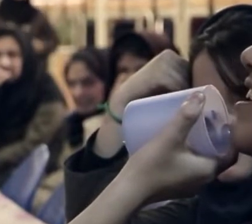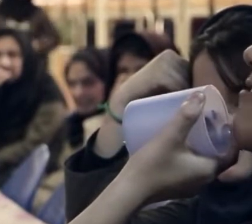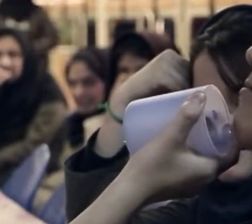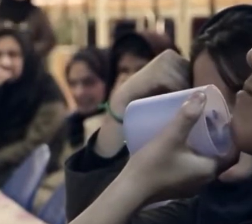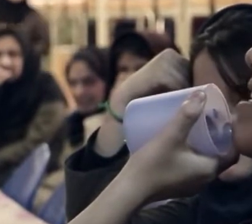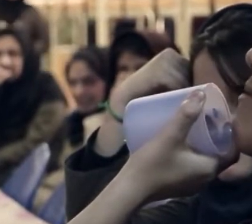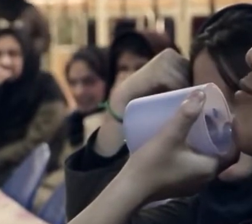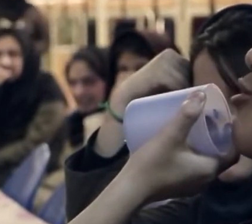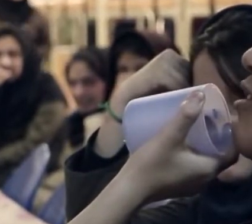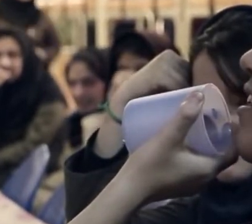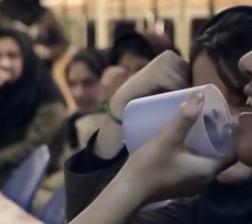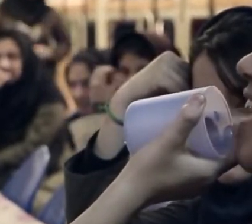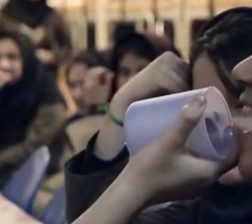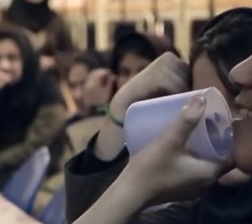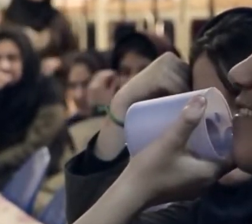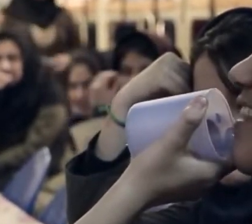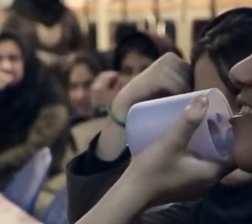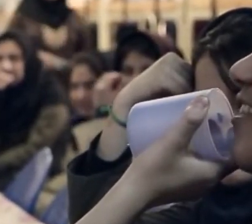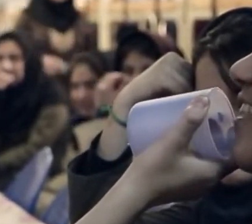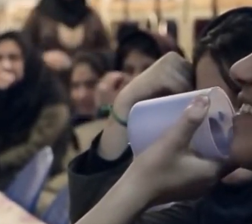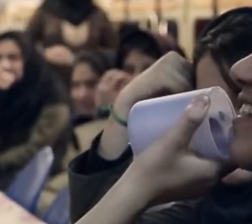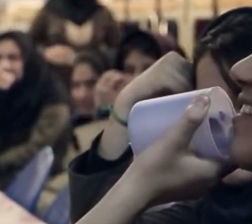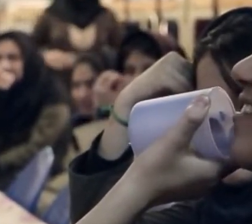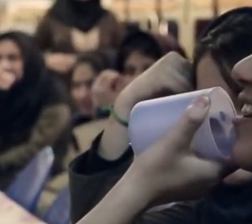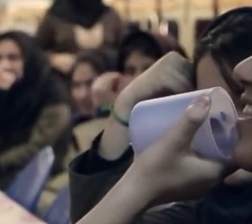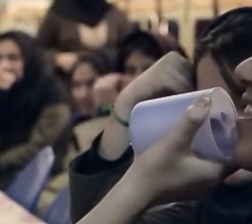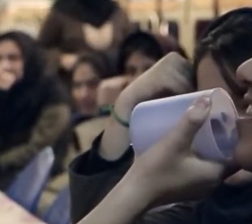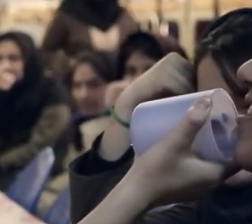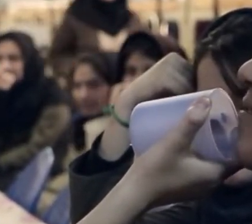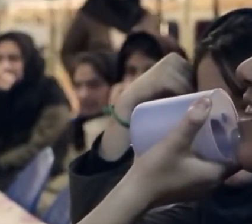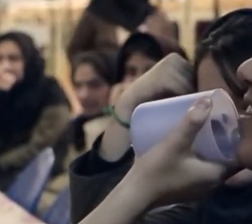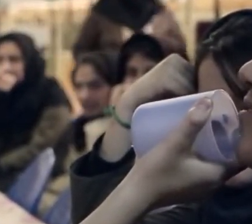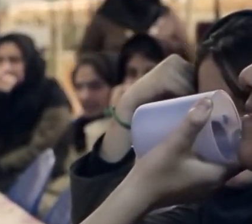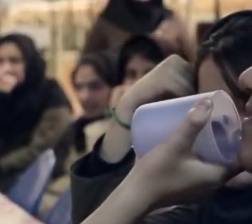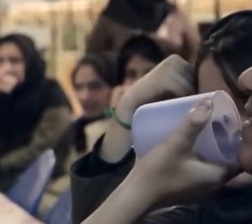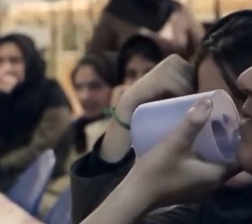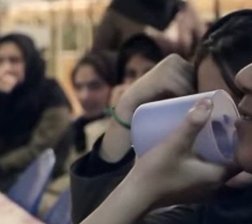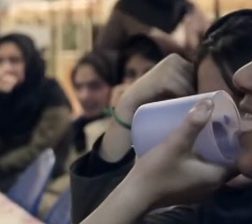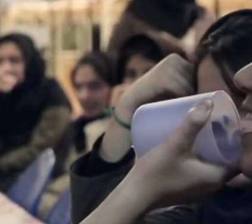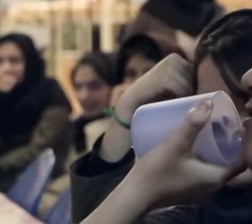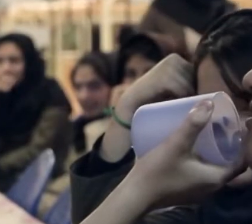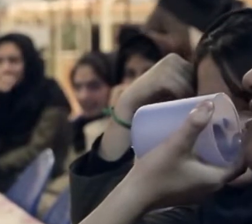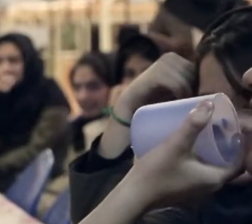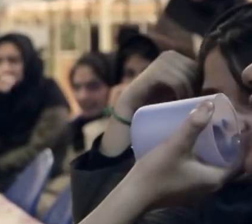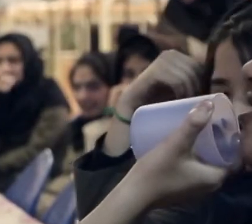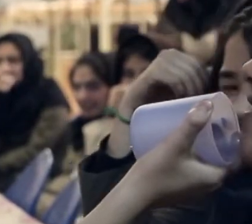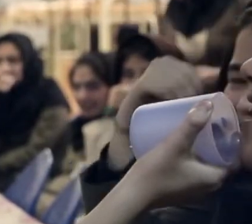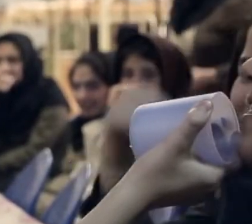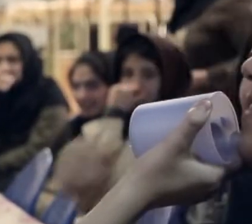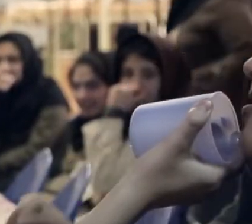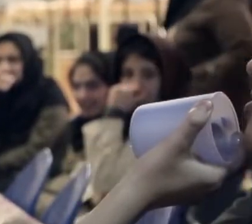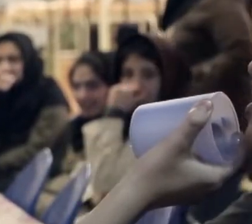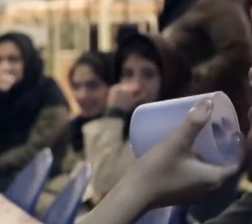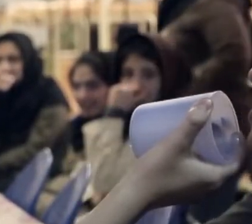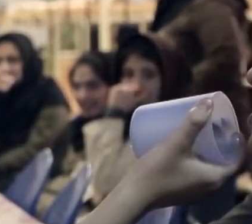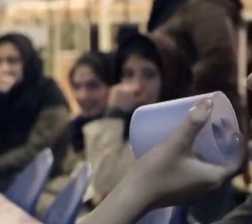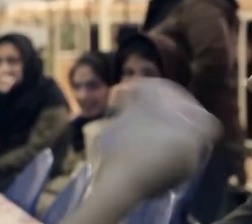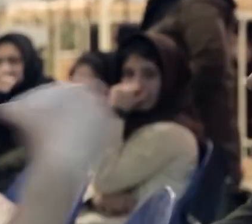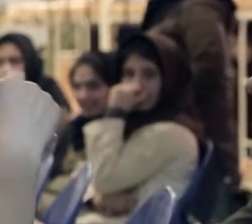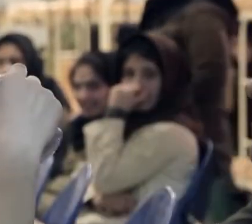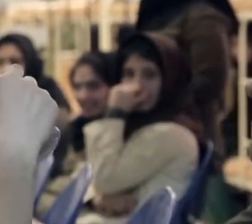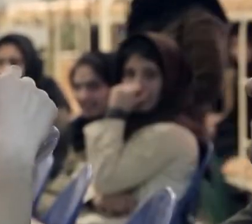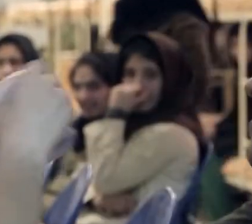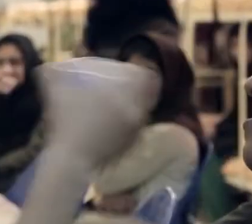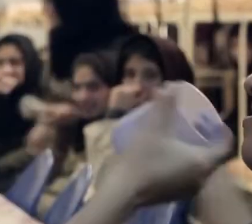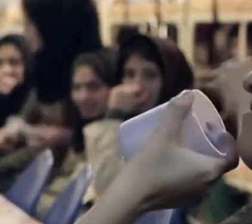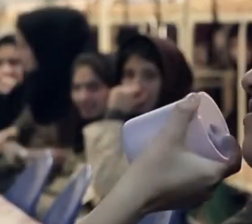دوزه، معتاده، الان زندان قزلستاره. خیلی دوست داره. از 11 تا بچه اونو دوست داره. تو